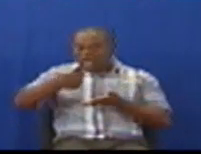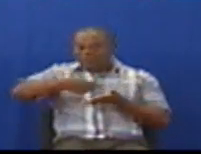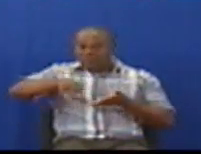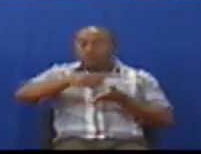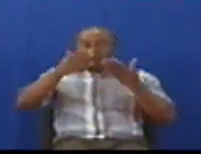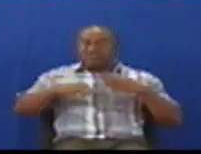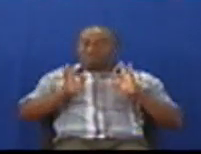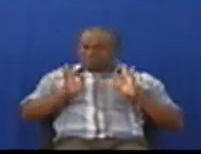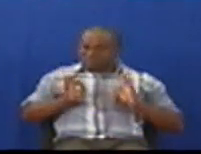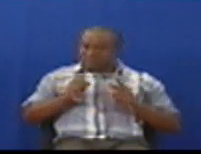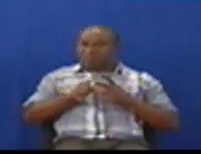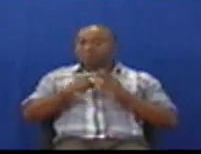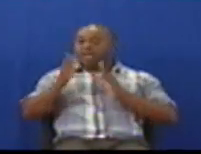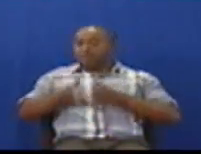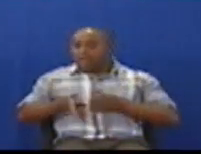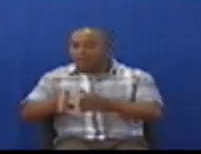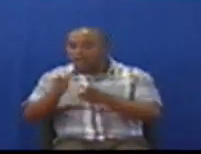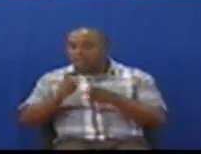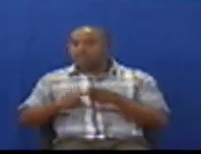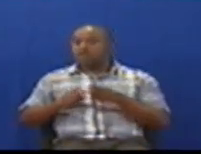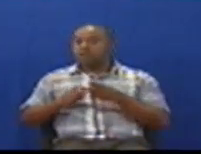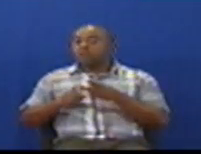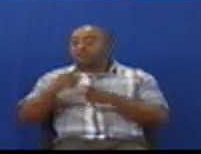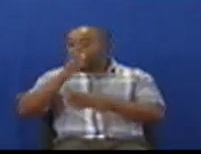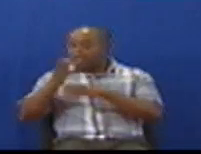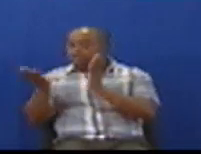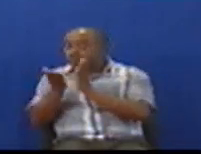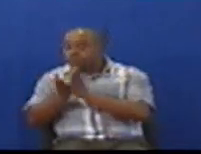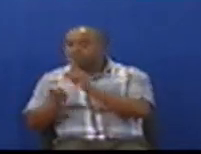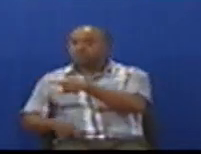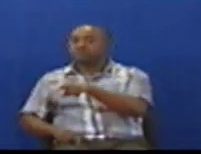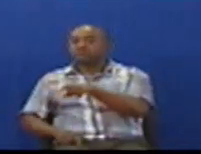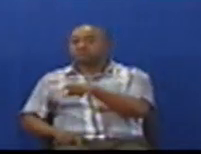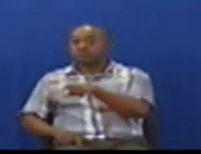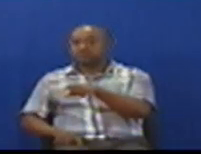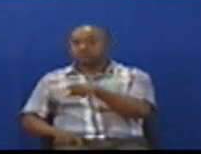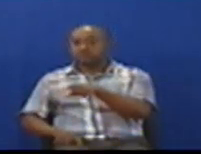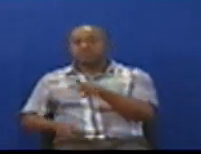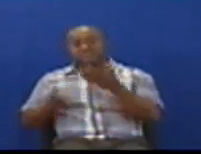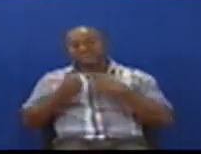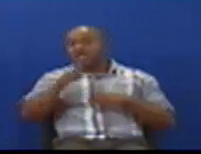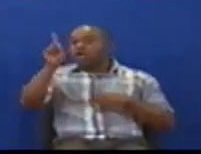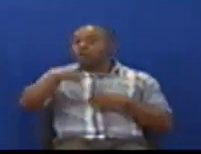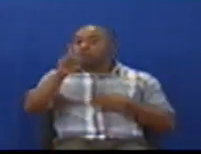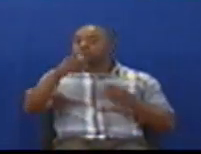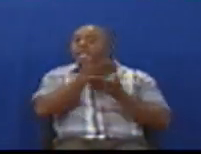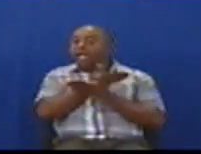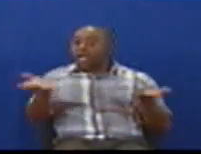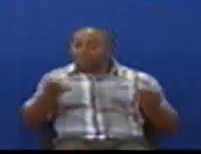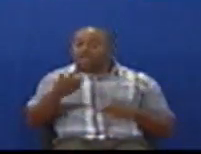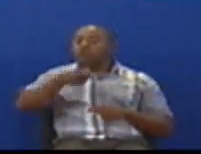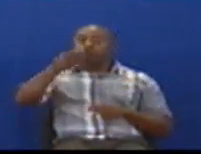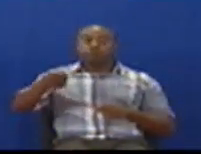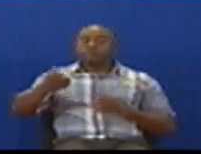afya, barabara, majengo ya shule yanavyokwenda. Sasa si vibaya hata kidogo Mheshimiwa mbunge unaposimama na kuanza